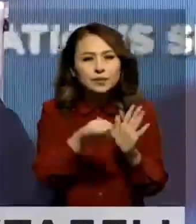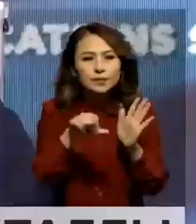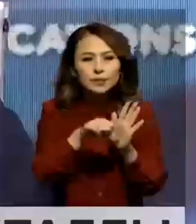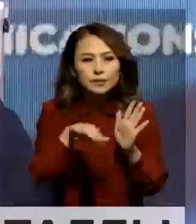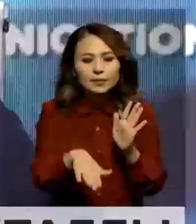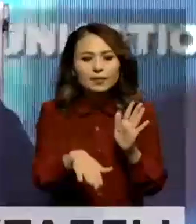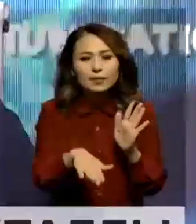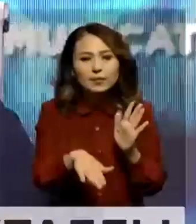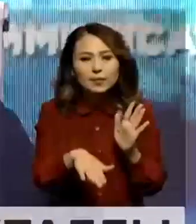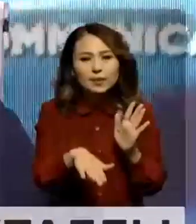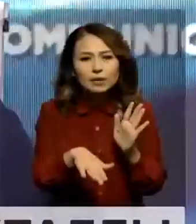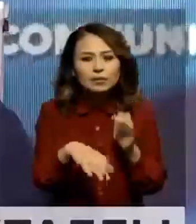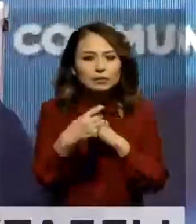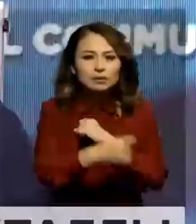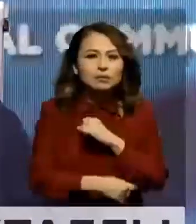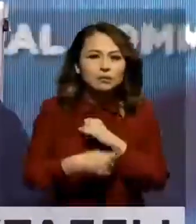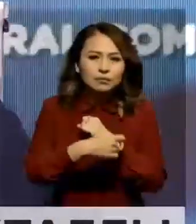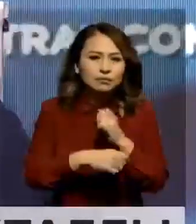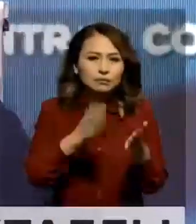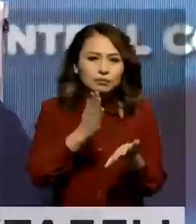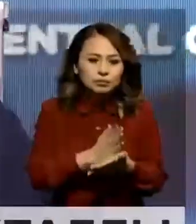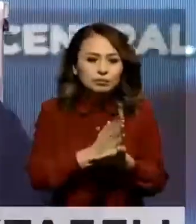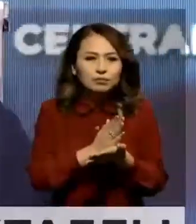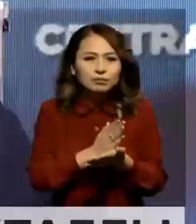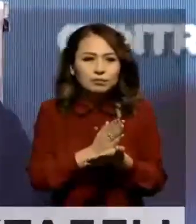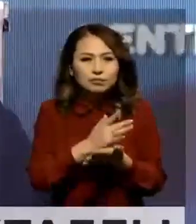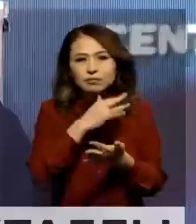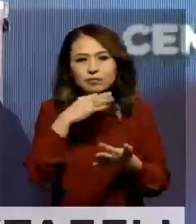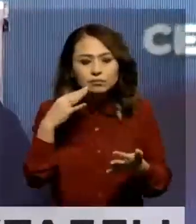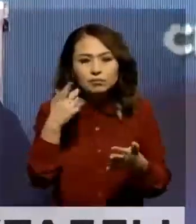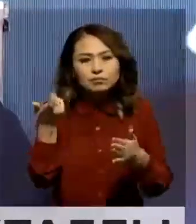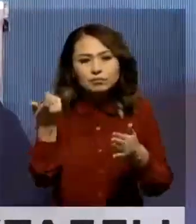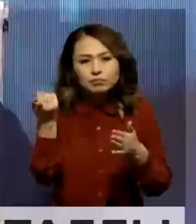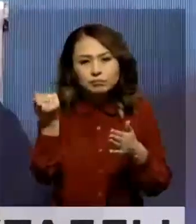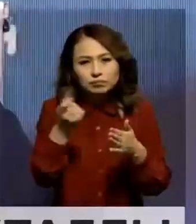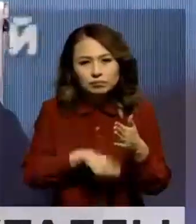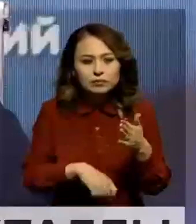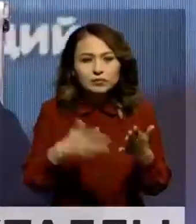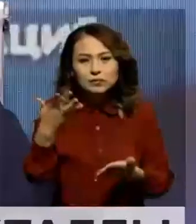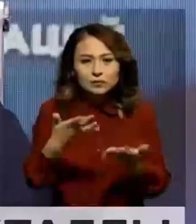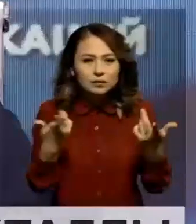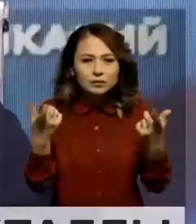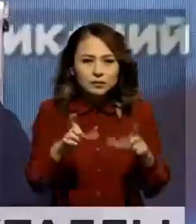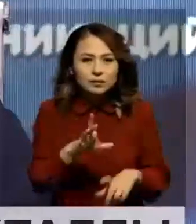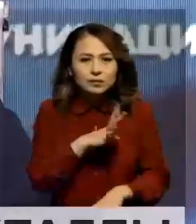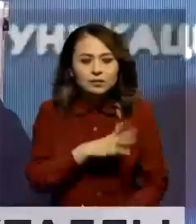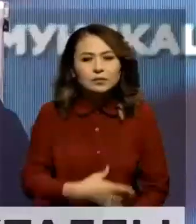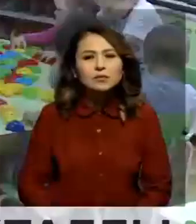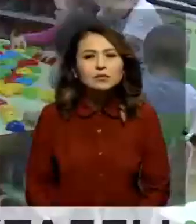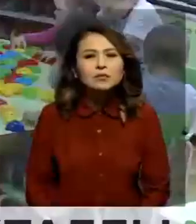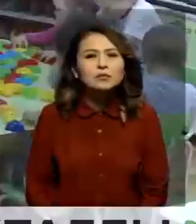6000-ға жуық материалдар анықталды, соны көбісі бұғатталып, немесе шектелді.